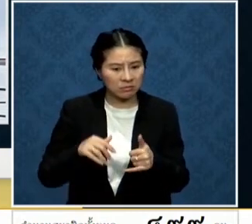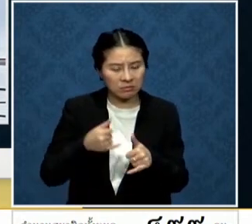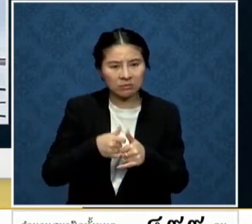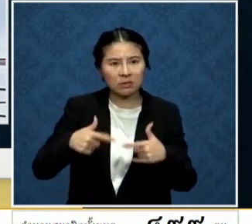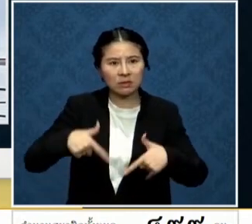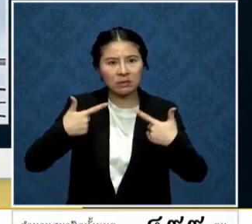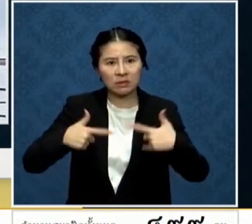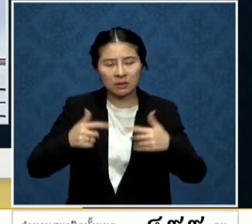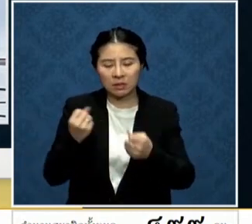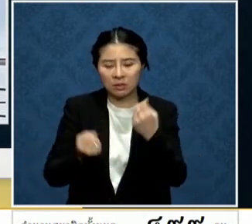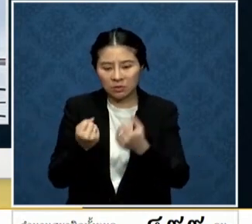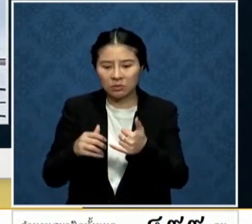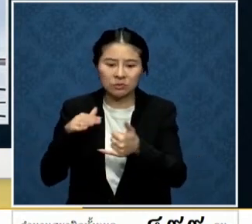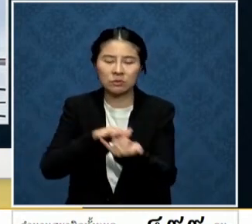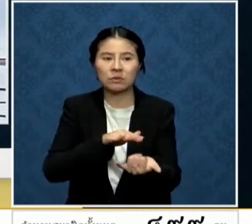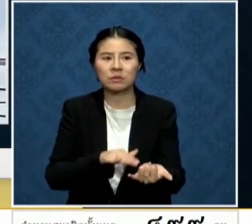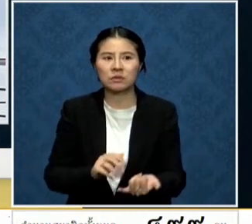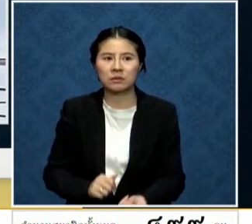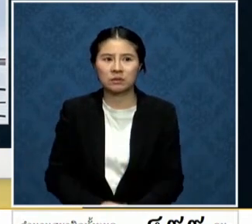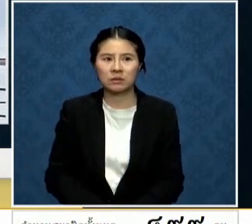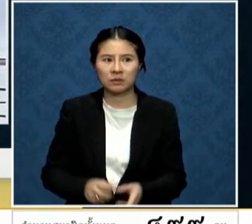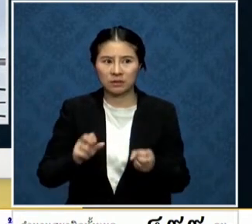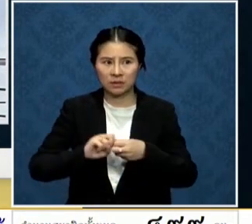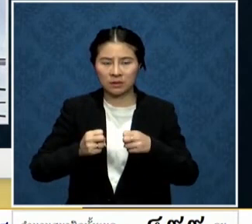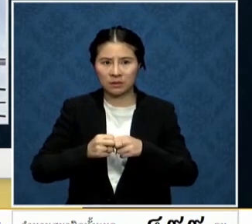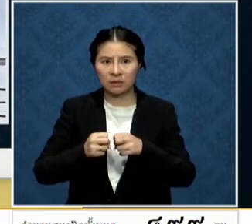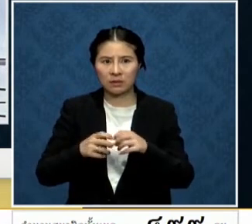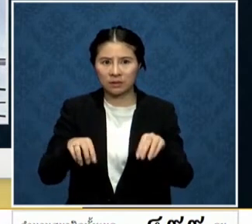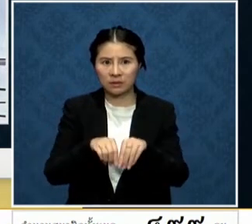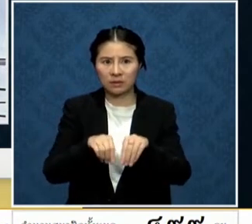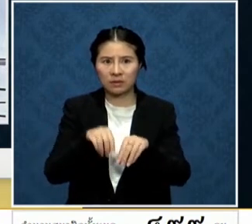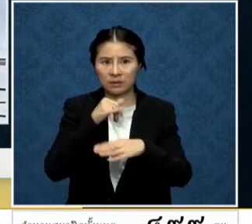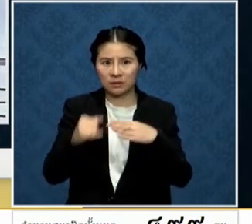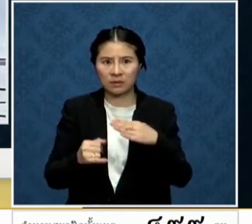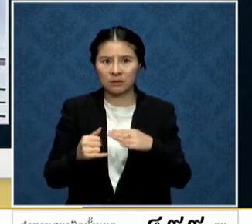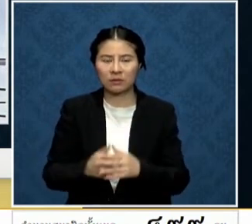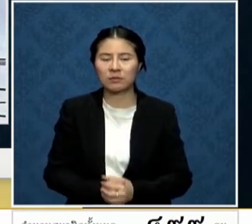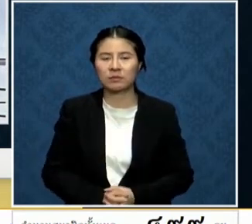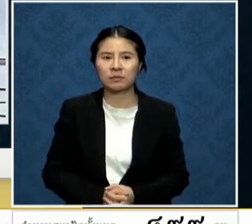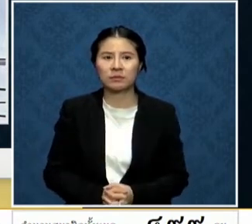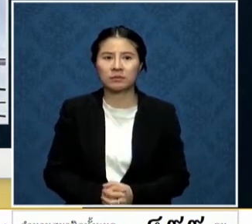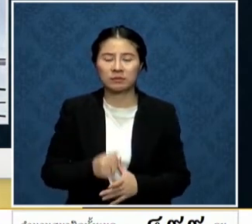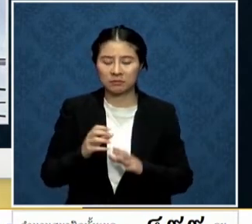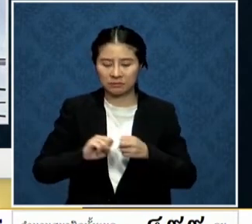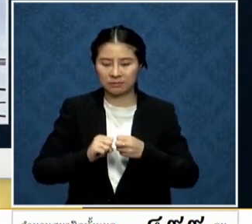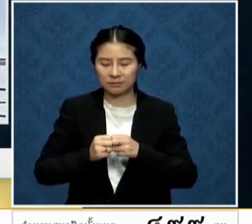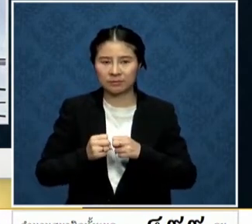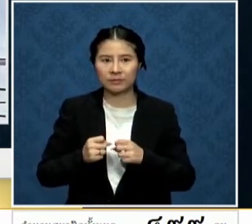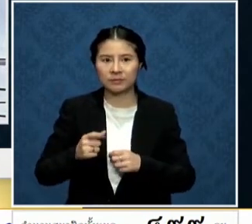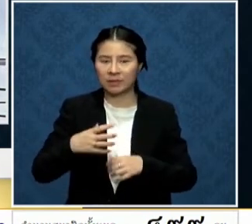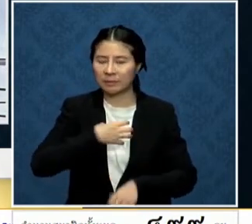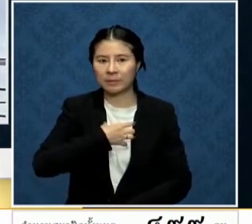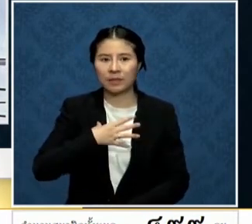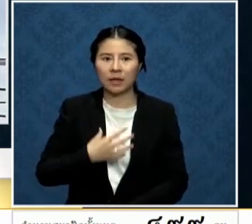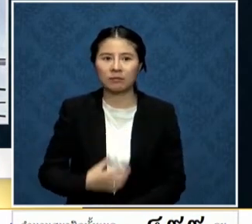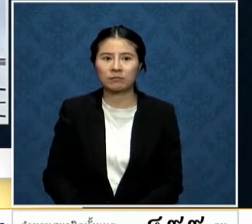รถชนมั่งโดนรถเหยียบมั่งตอนนี้ก็แทบจะไม่เหลือล่ะครับปัญหาของผมก็แทบจะจบไปแล้วที่ผมต้องงอภิปรายก็เพราะว่าปัญหาแบบนี้มันจะไม่ไม่อยากให้มัน